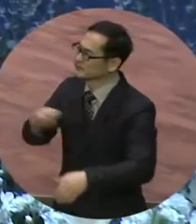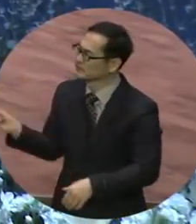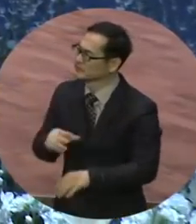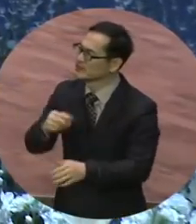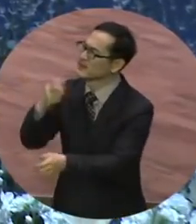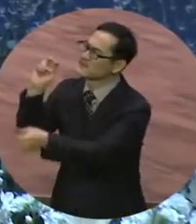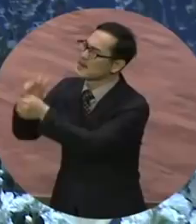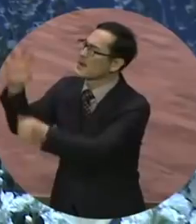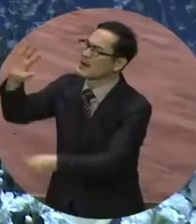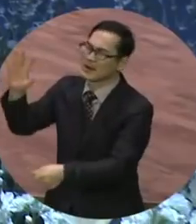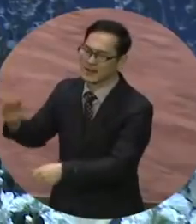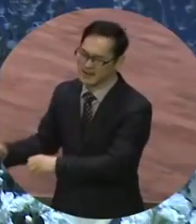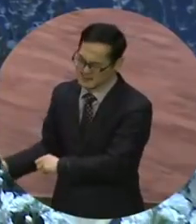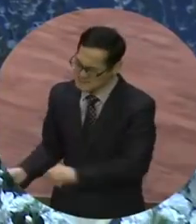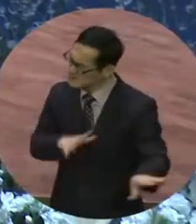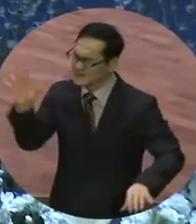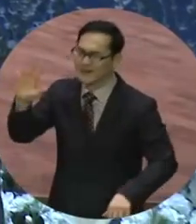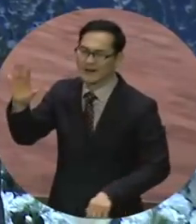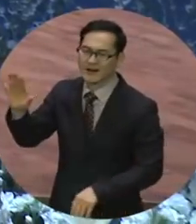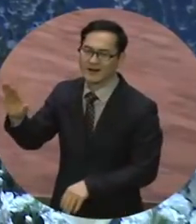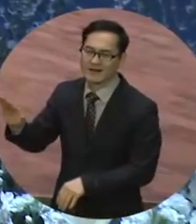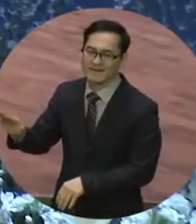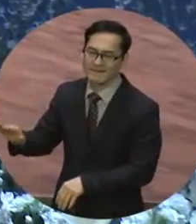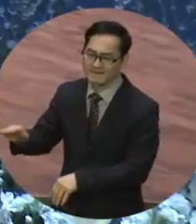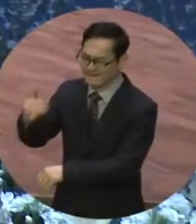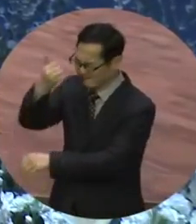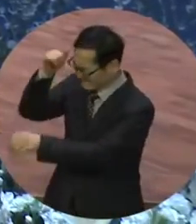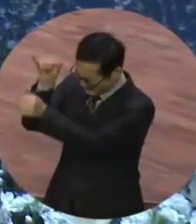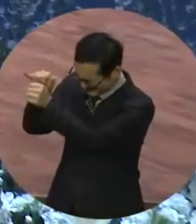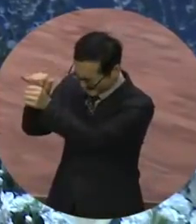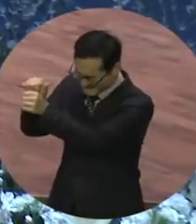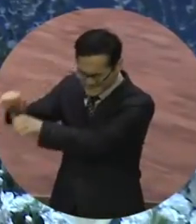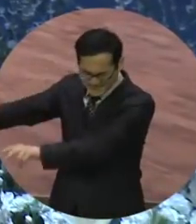라고 당당하게 그렇게 선언했던